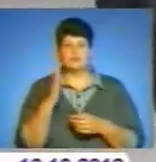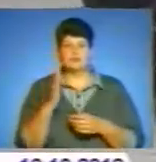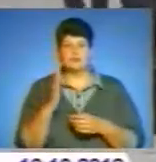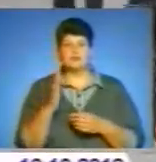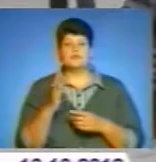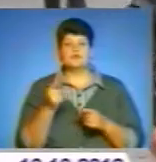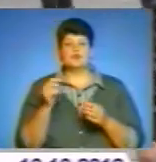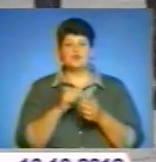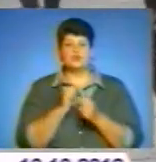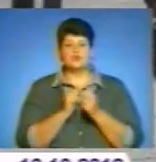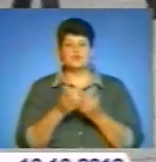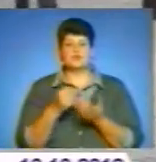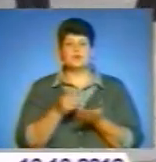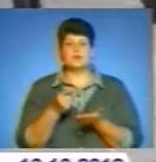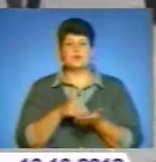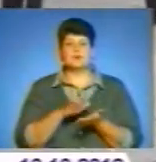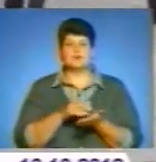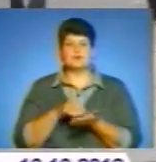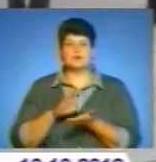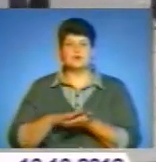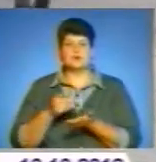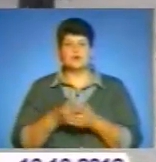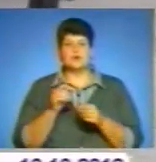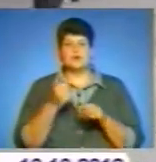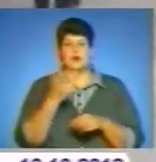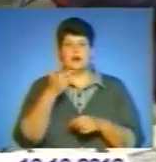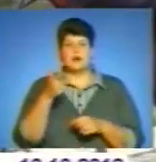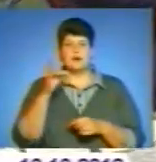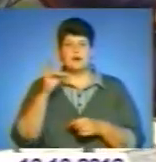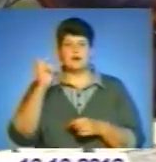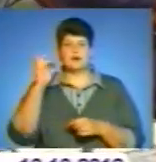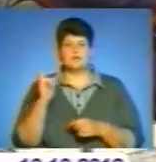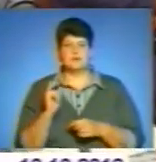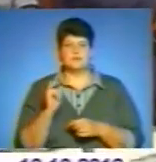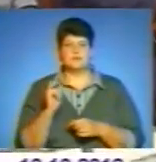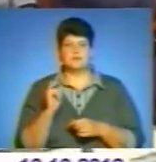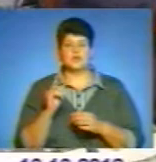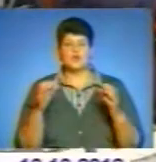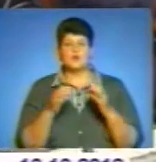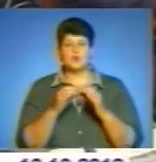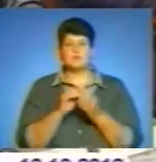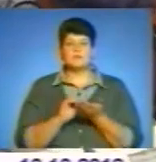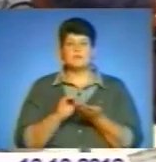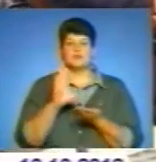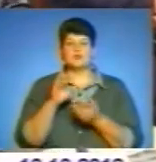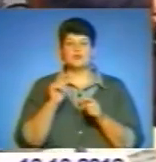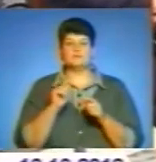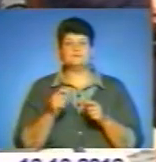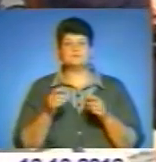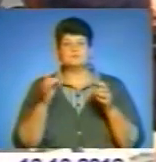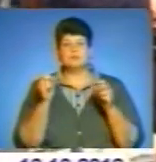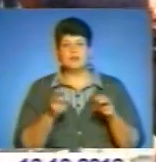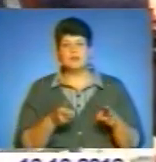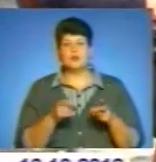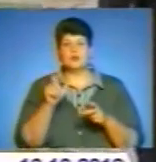очікується циркуляція трьох штамів вірусу грипу, а саме Каліфорнія, Вікторія, Візконсін. Щодня у Тернополі реєструють ще